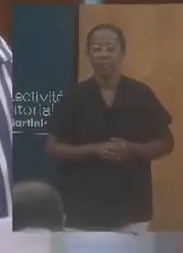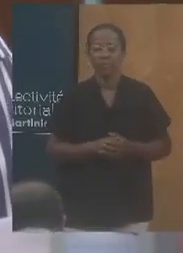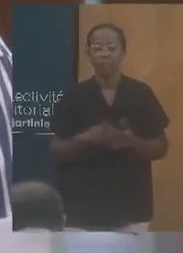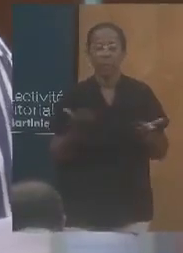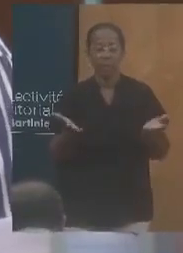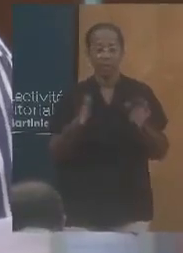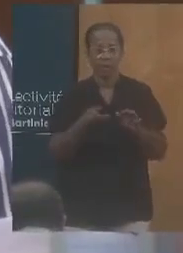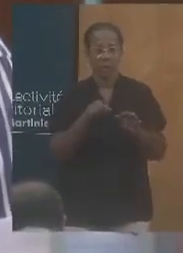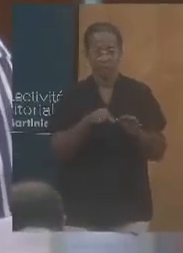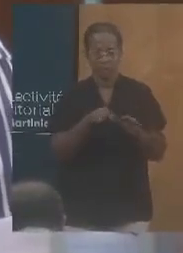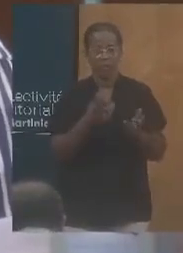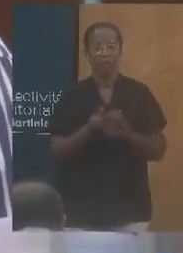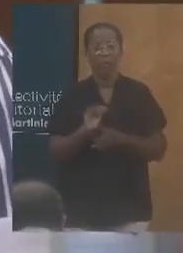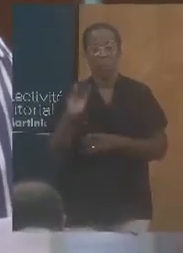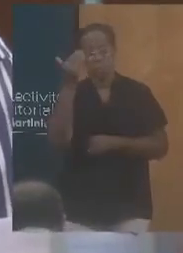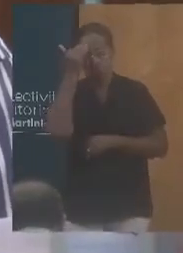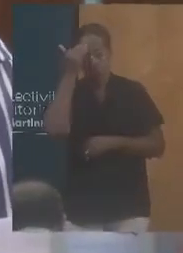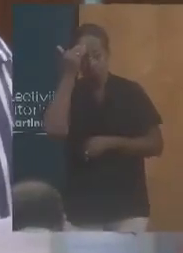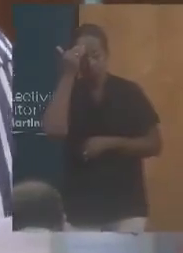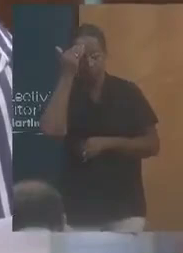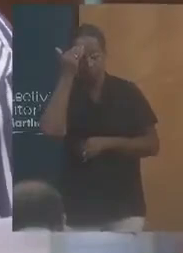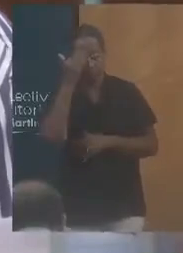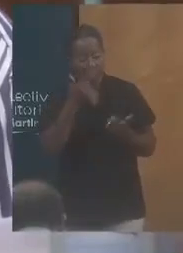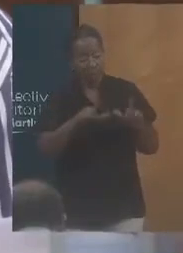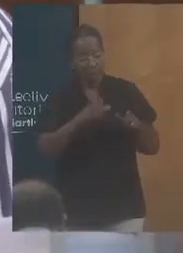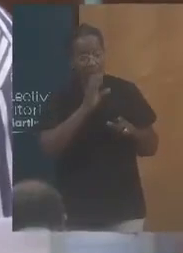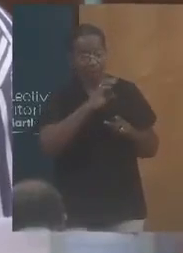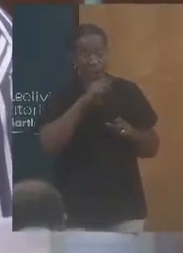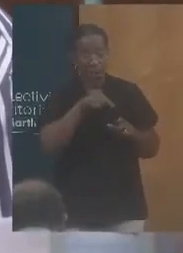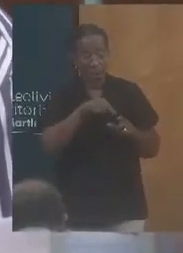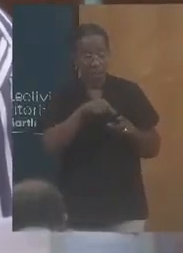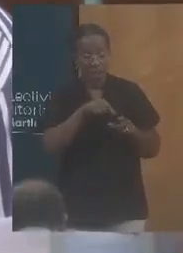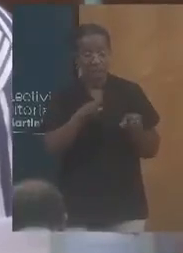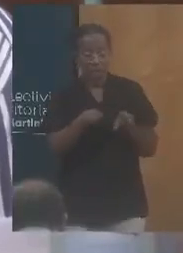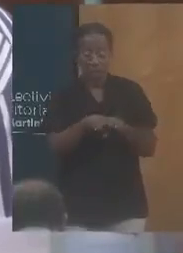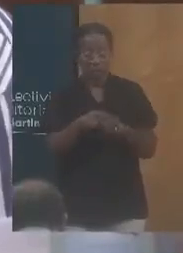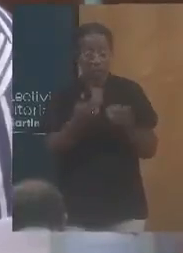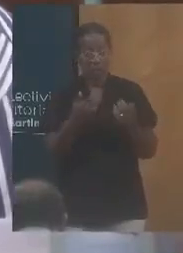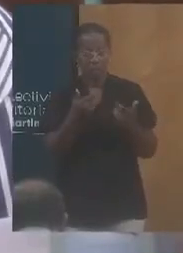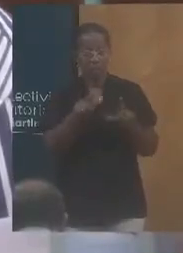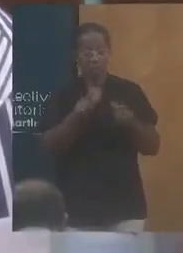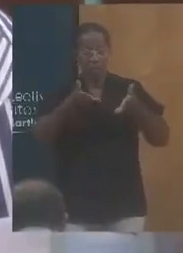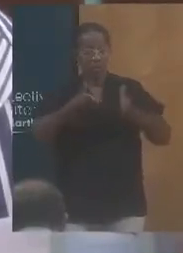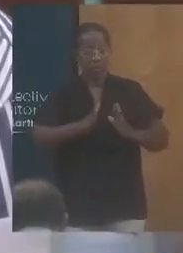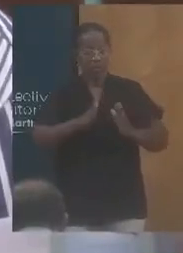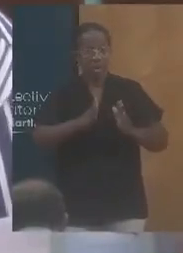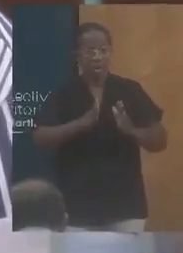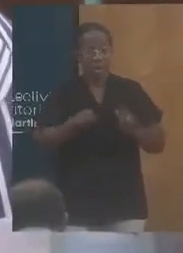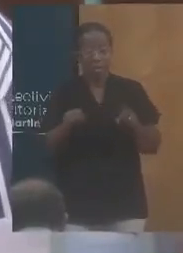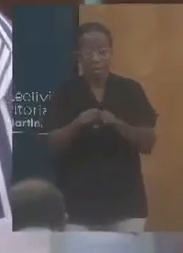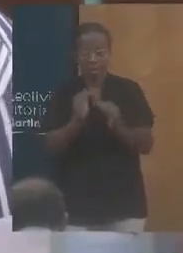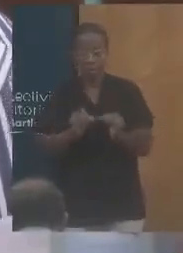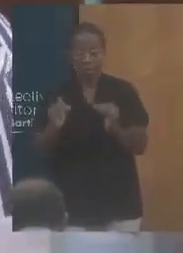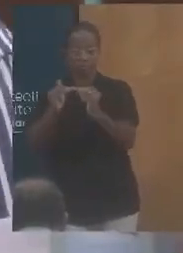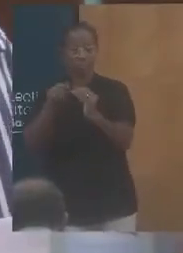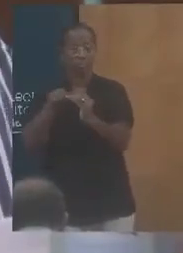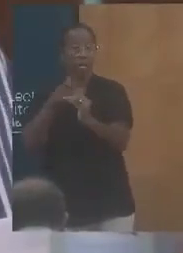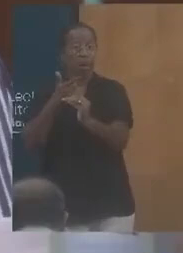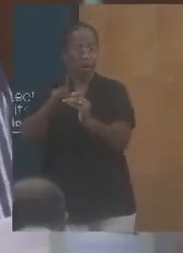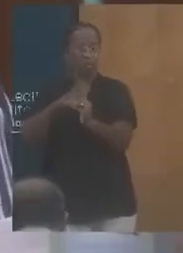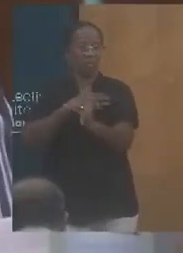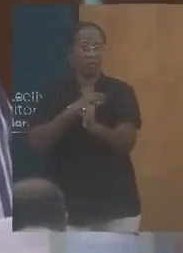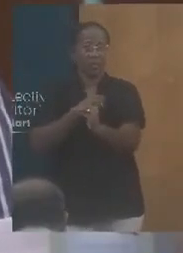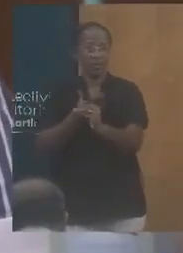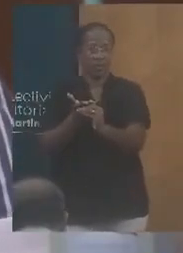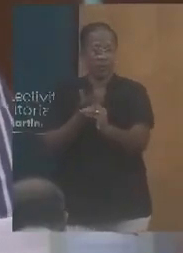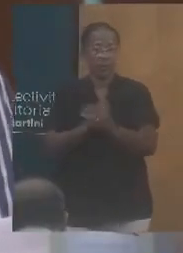l'Assemblée reconnaissait la langue créole comme une langue officielle, c'est-à-dire à côté du français. Et nous avions